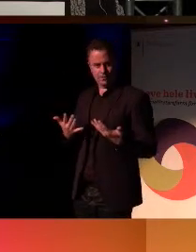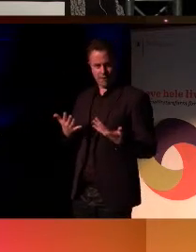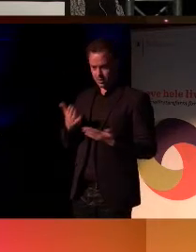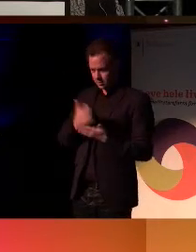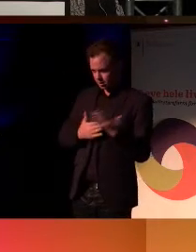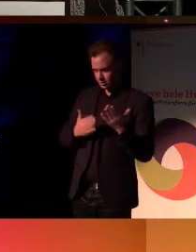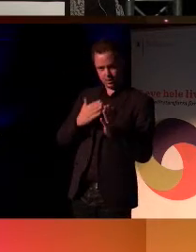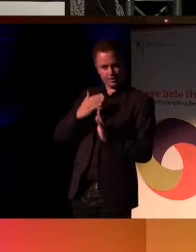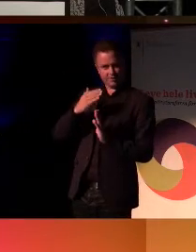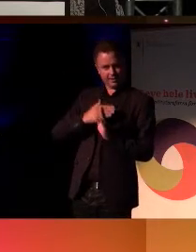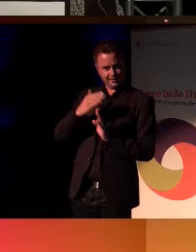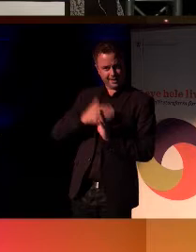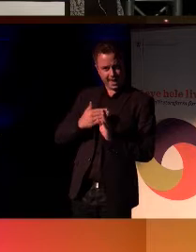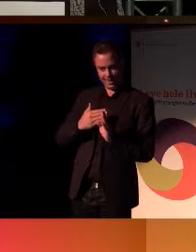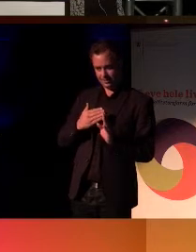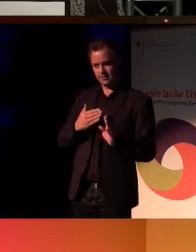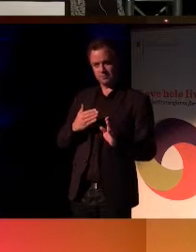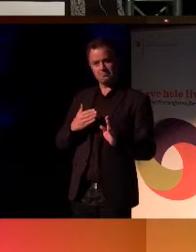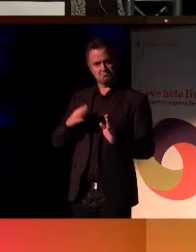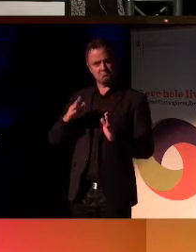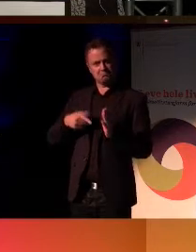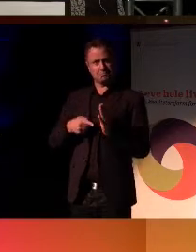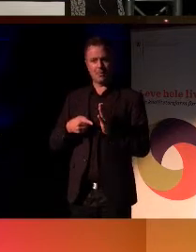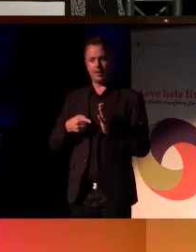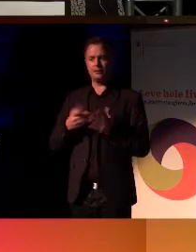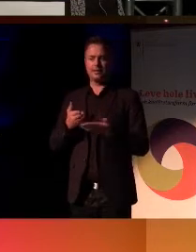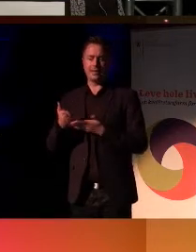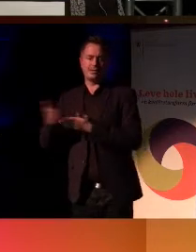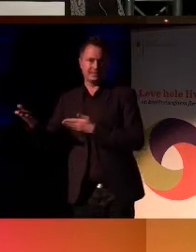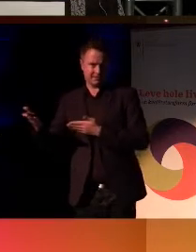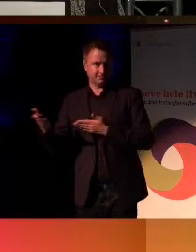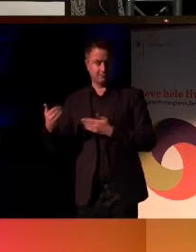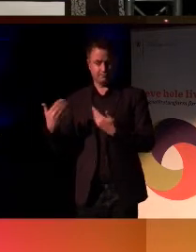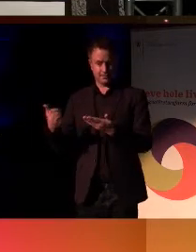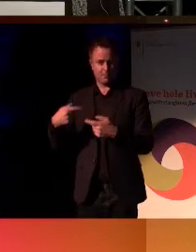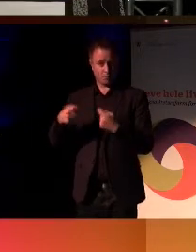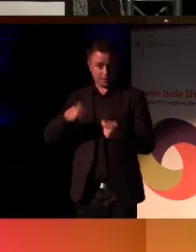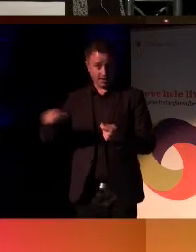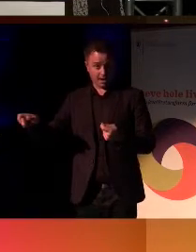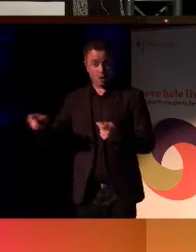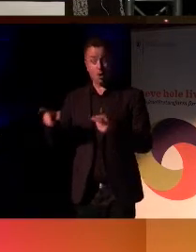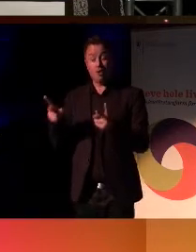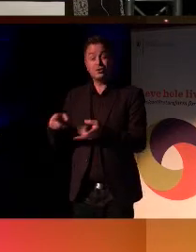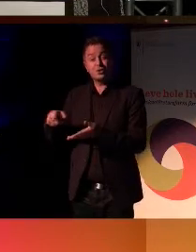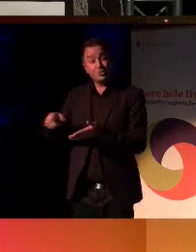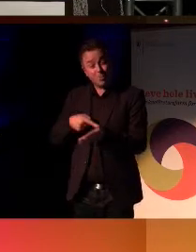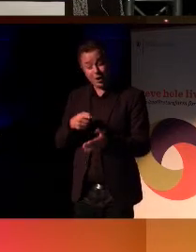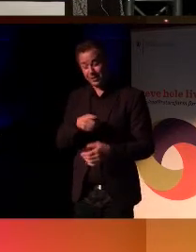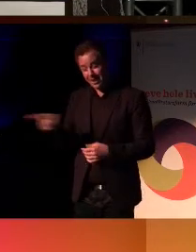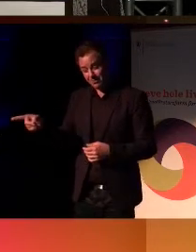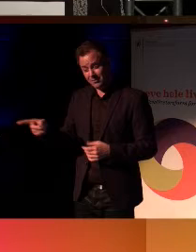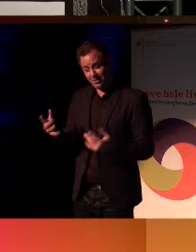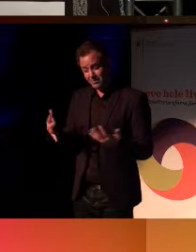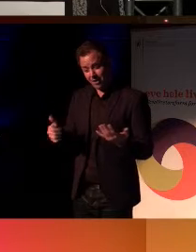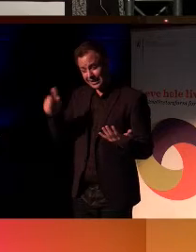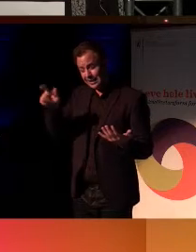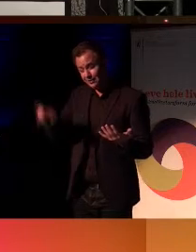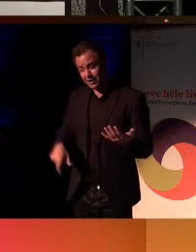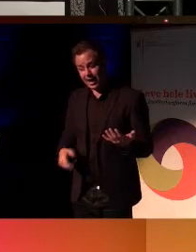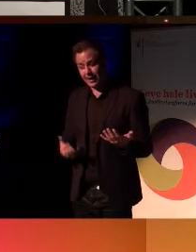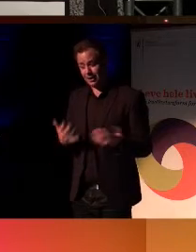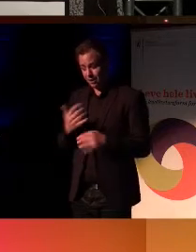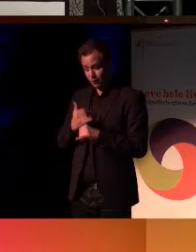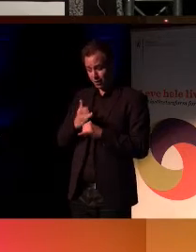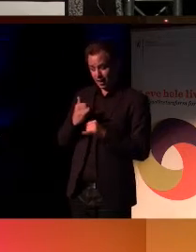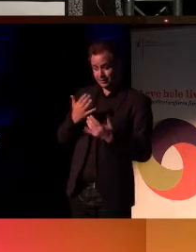til den tjenesten vi skal utøve til akkurat de brukerne, og ikke minst spørre de, hva er det som er viktig for deg? Hvordan skal